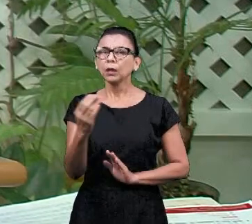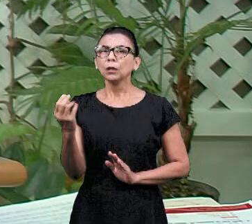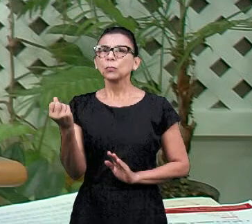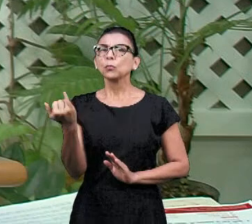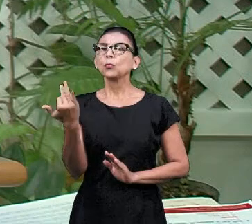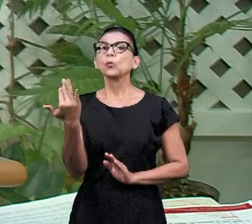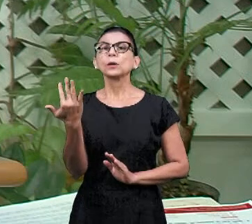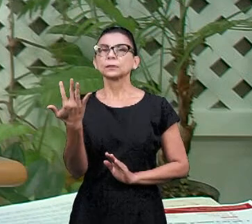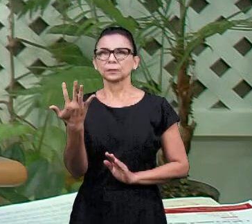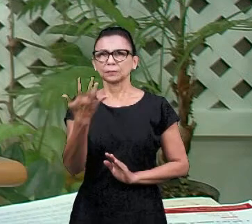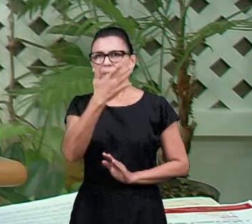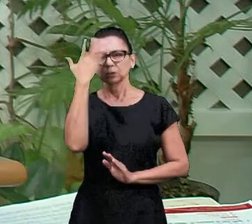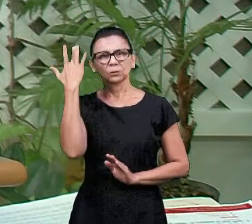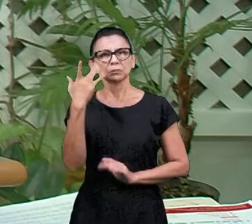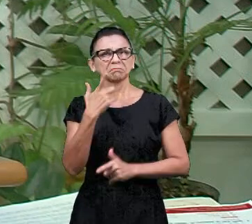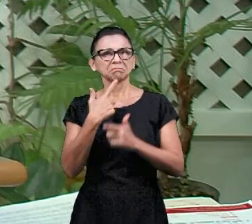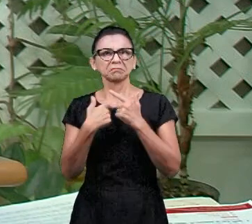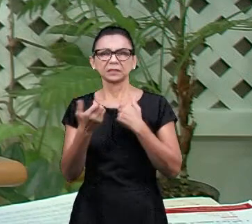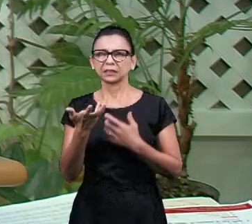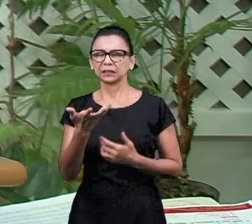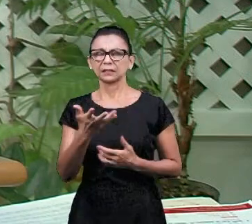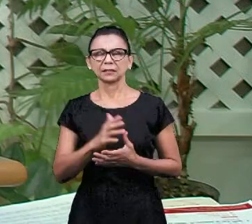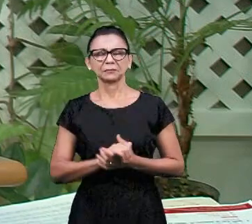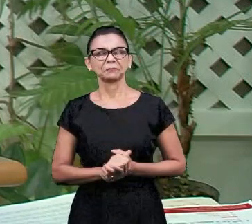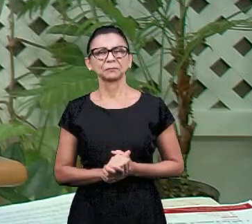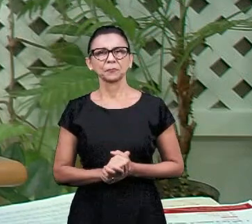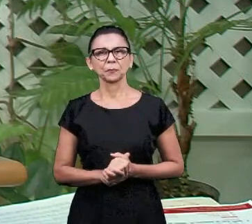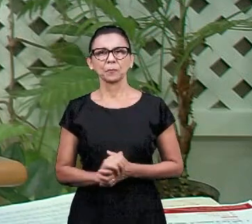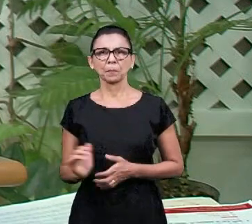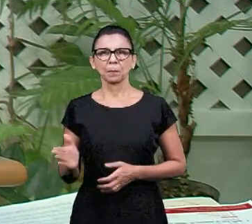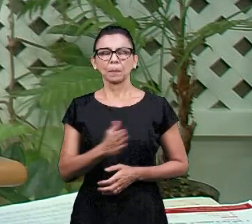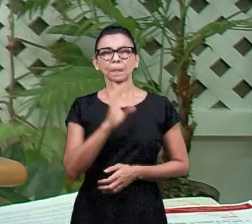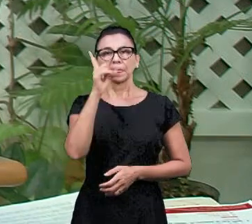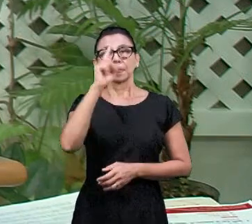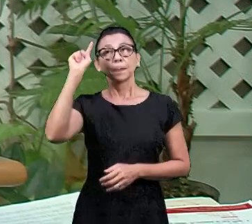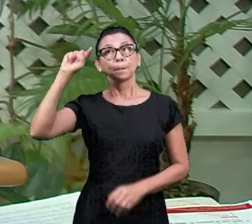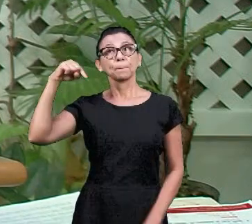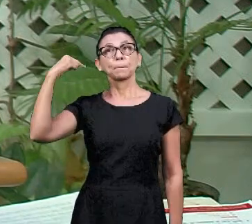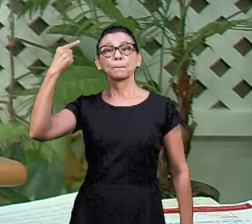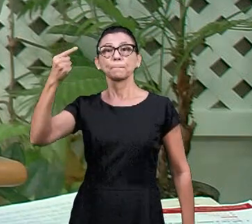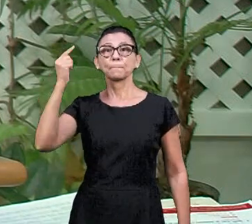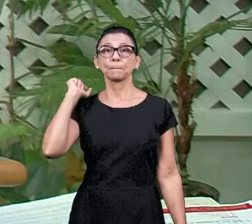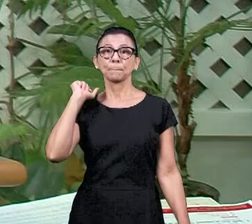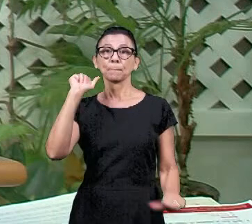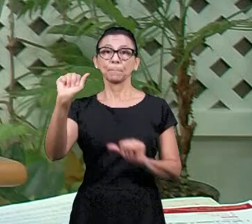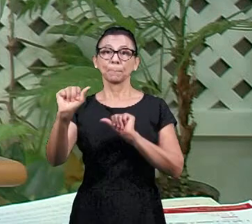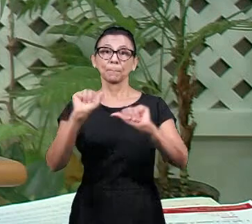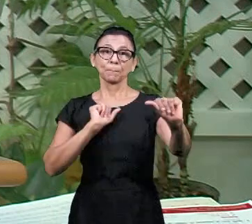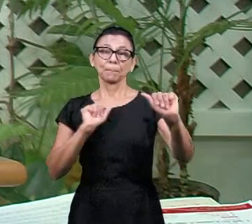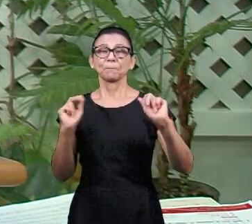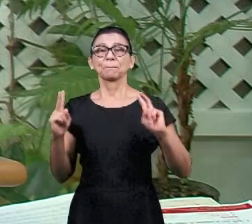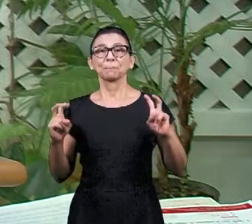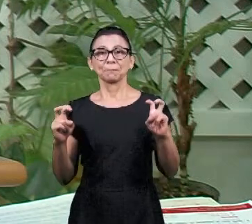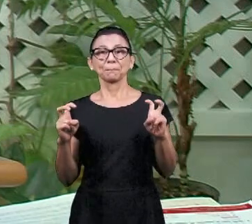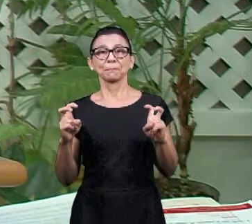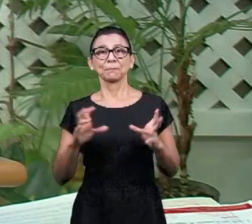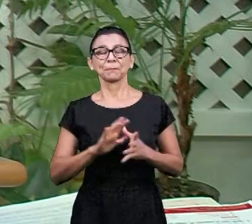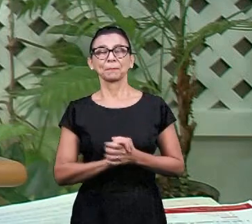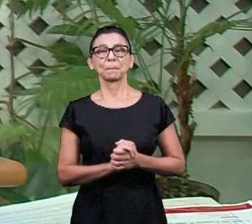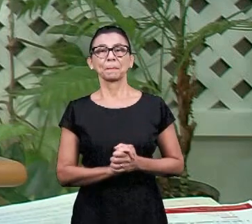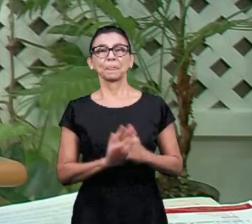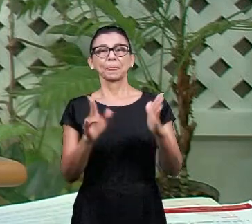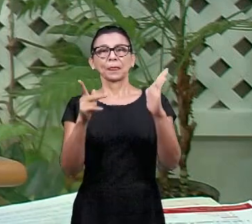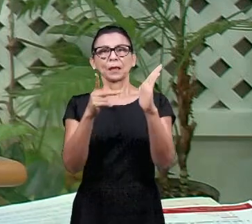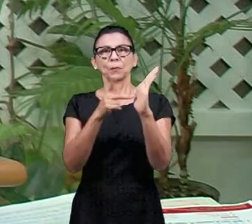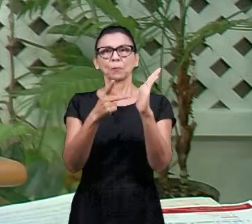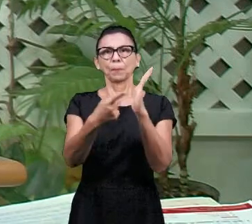Non, combien? Non, ainsi, l'explication est donnée. Dimanche prochain, nous allons changer. On va passer